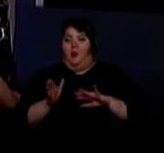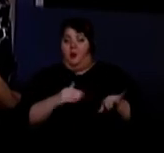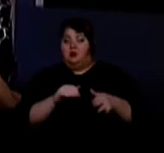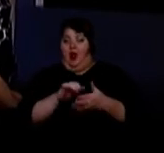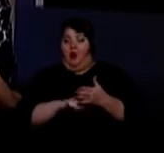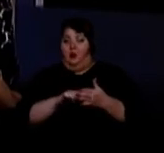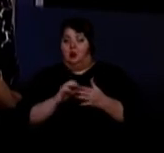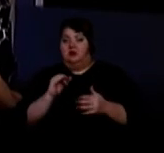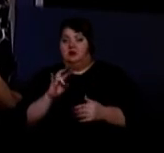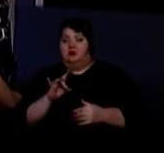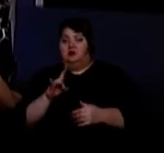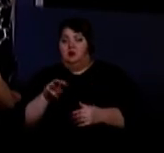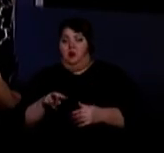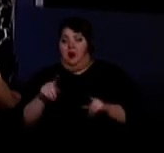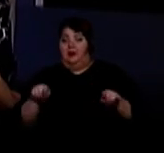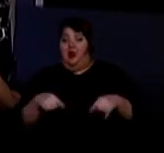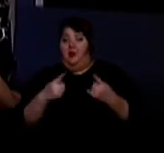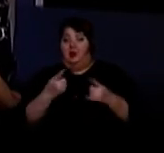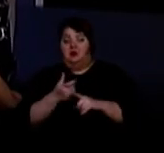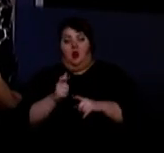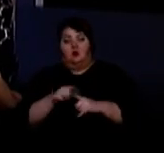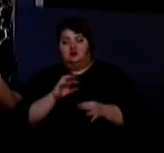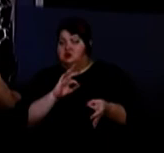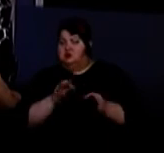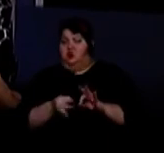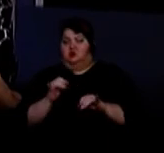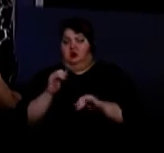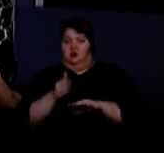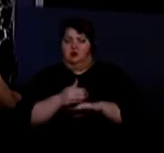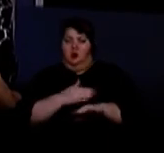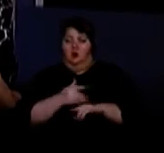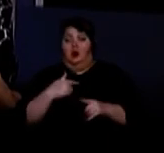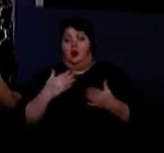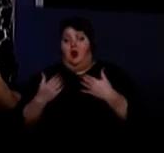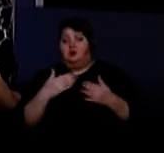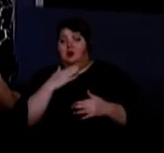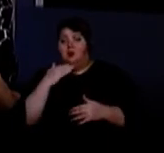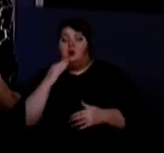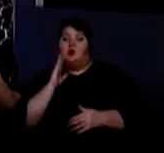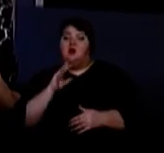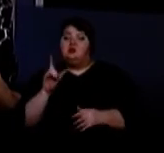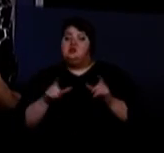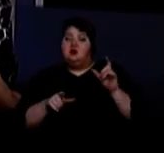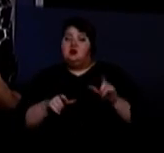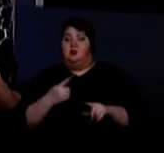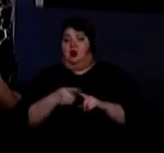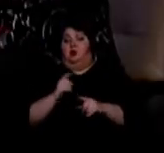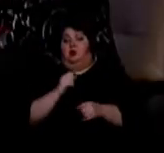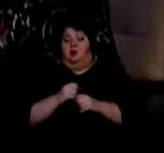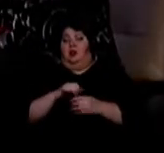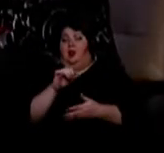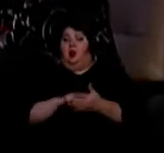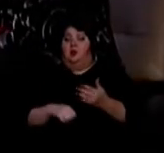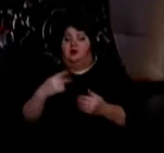синдром. И реабилитация очень-очень сложная и долгая. Я общалась с много женщинами, которые сделали аборты